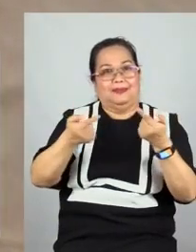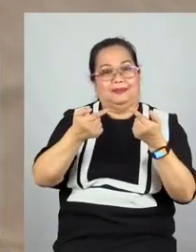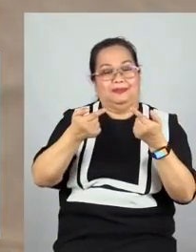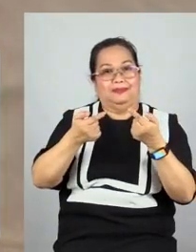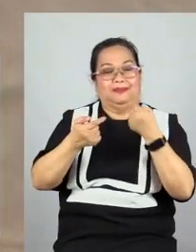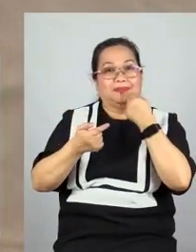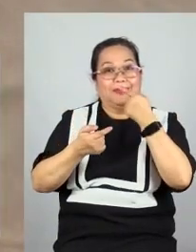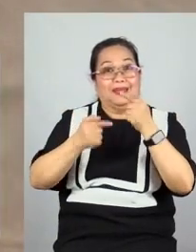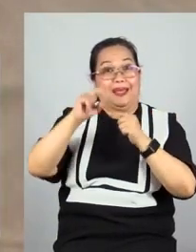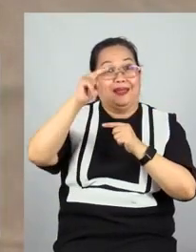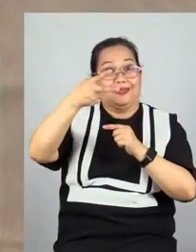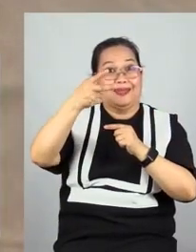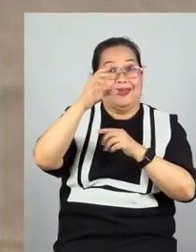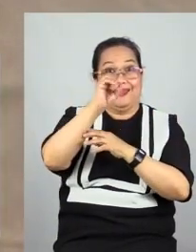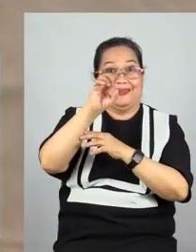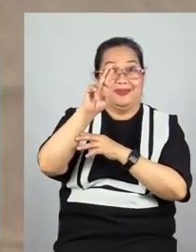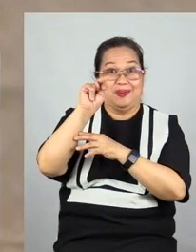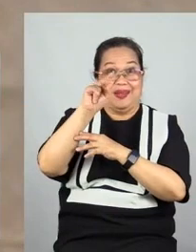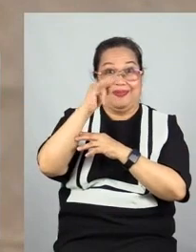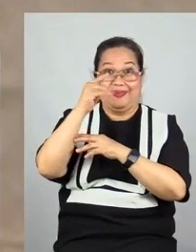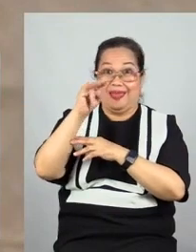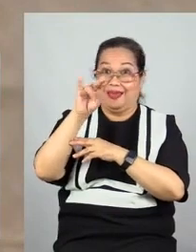Sabi sa 2 Corinthians